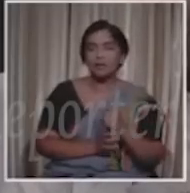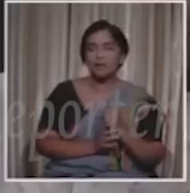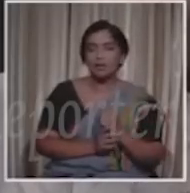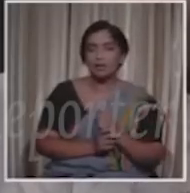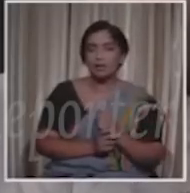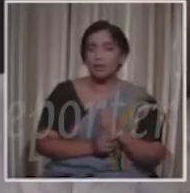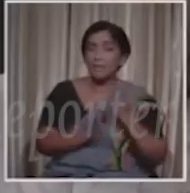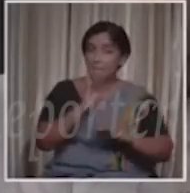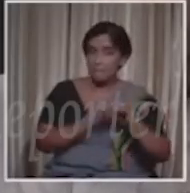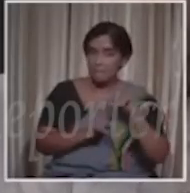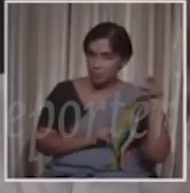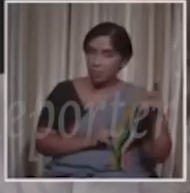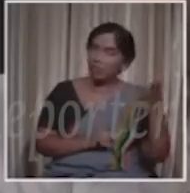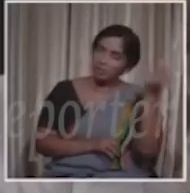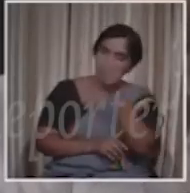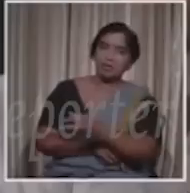කරන්න මං අපේ